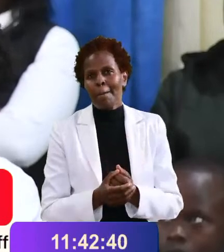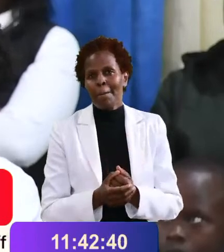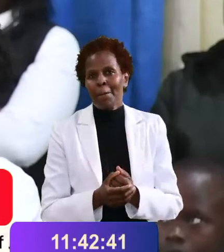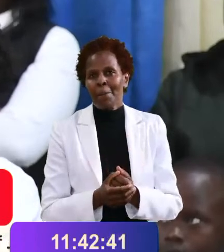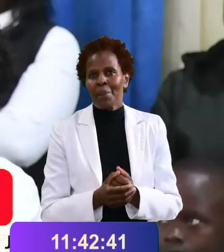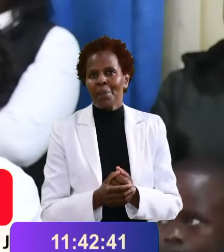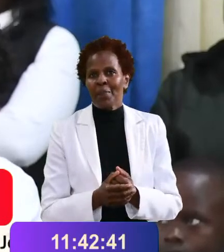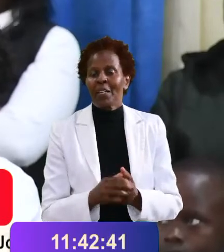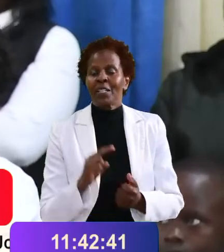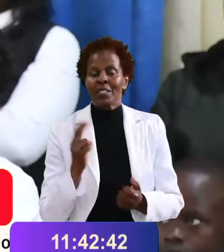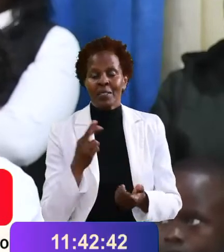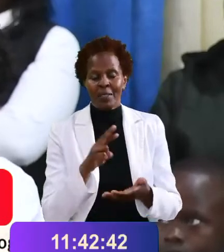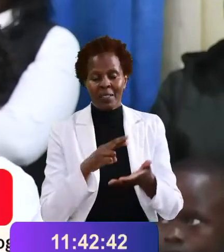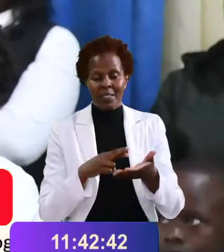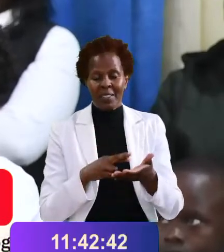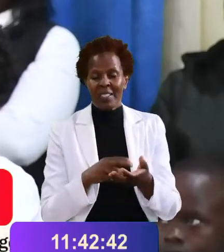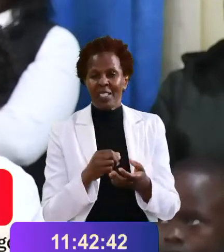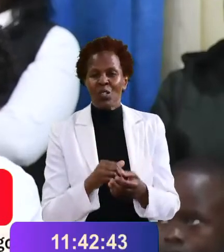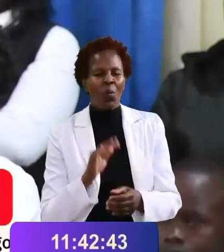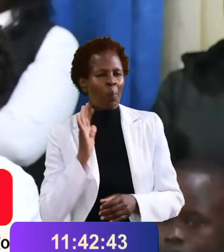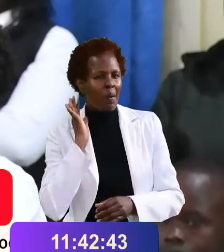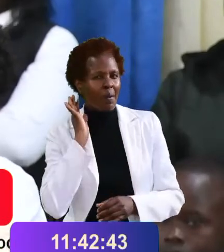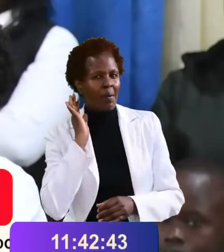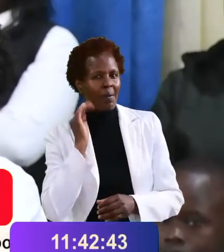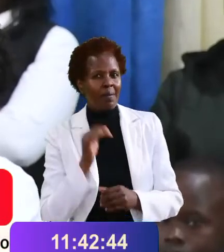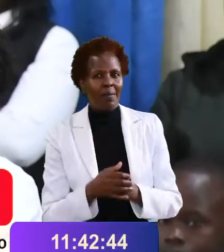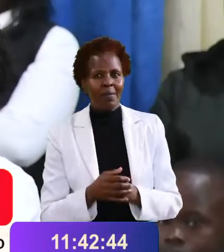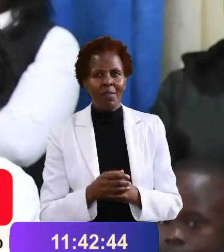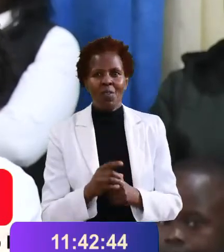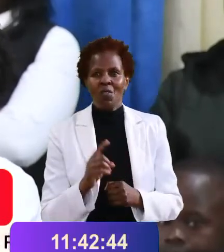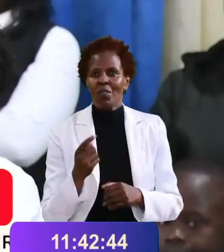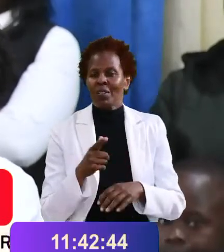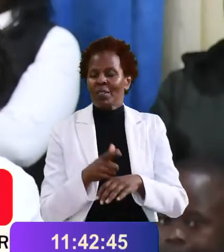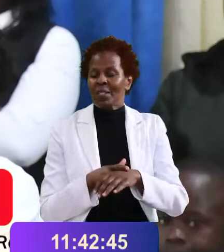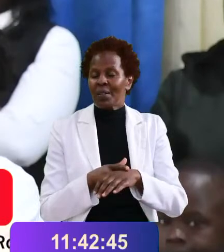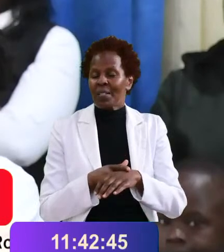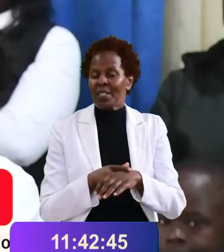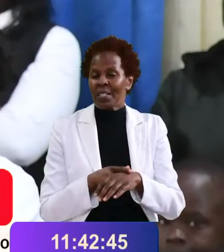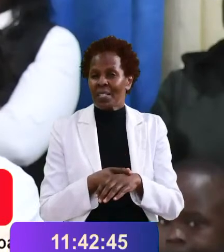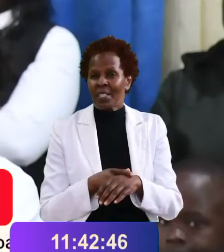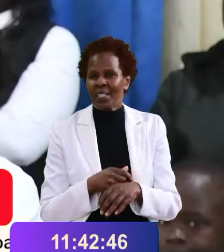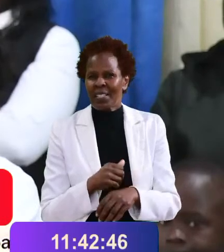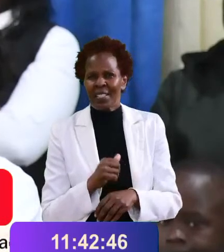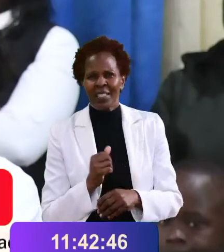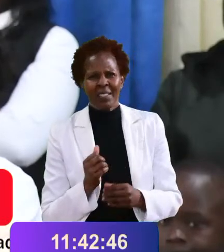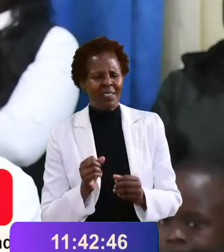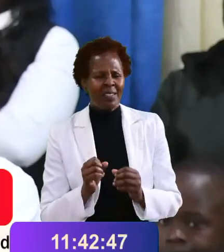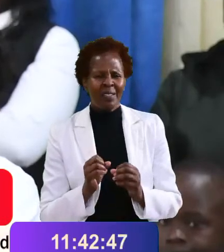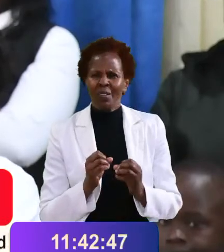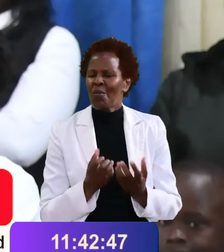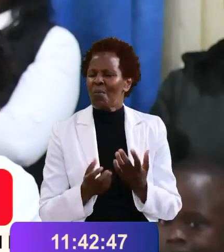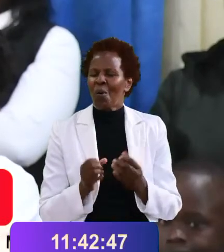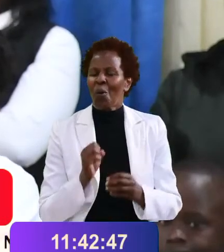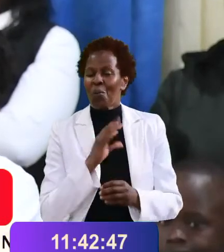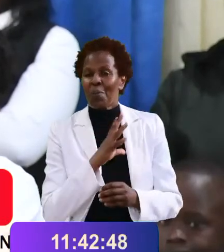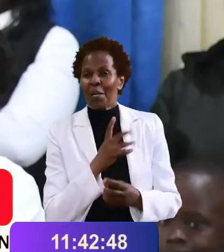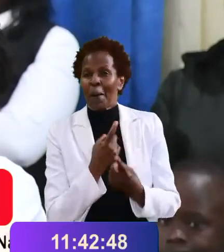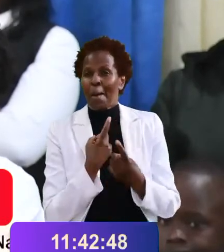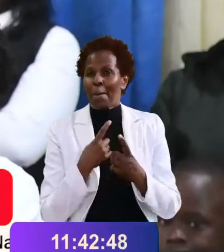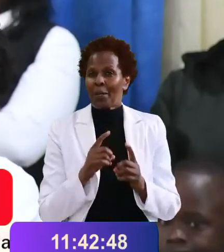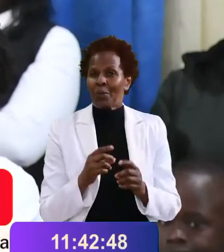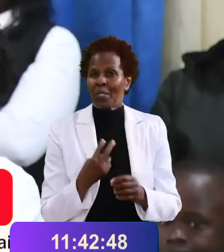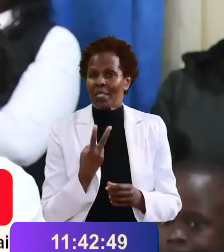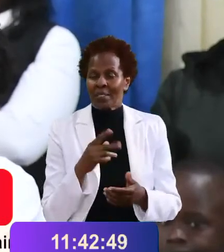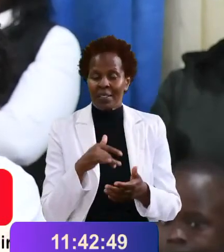Somo letu la pili ni kutii. Mara ya kwanza Simeoni alitoa visababu, lakini